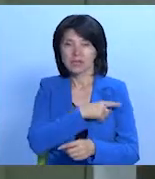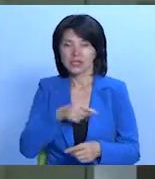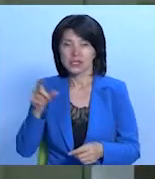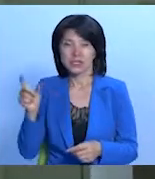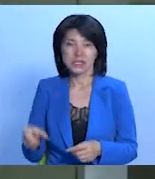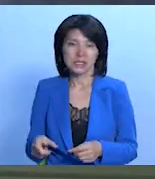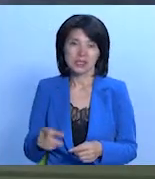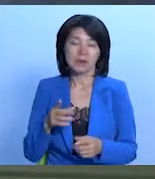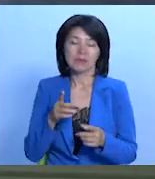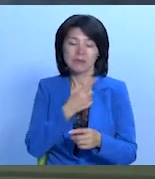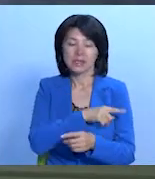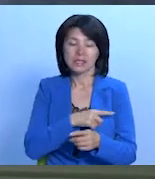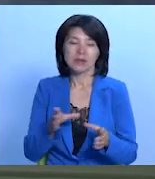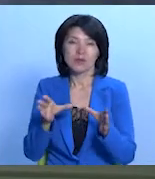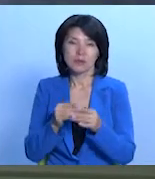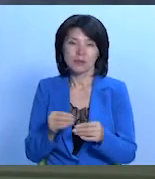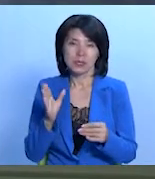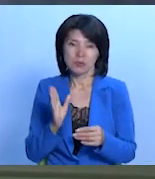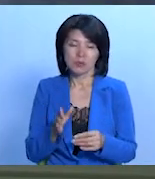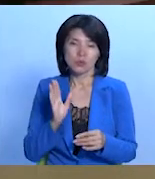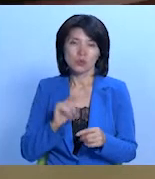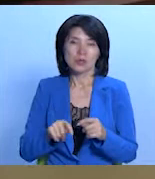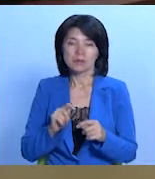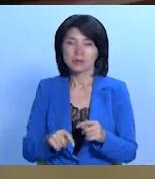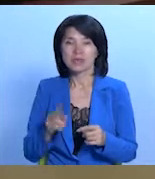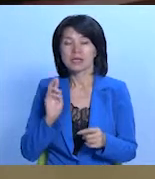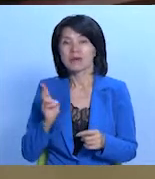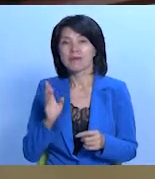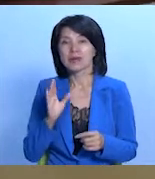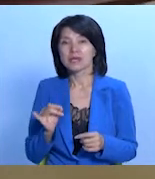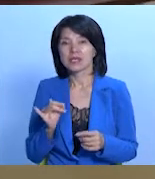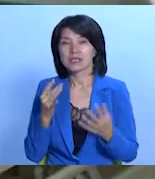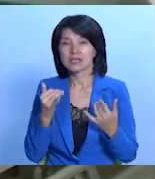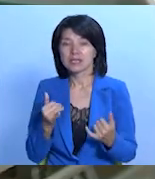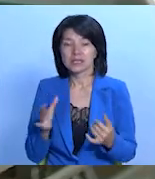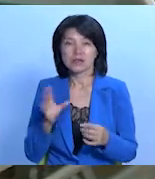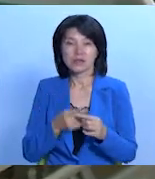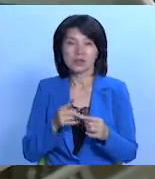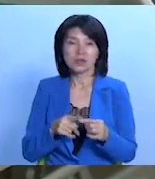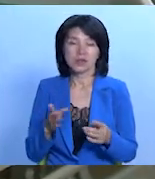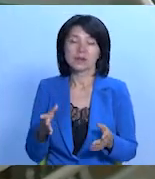инфекцияны алдын алу және онымен күрес шараларына 114 миллиард теңге қаржы бөлінген. Айгерім Бозымбаева, Ертіс ақпарат.